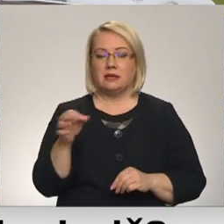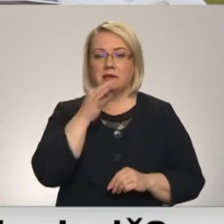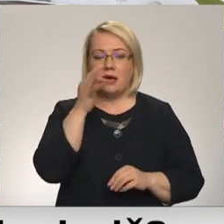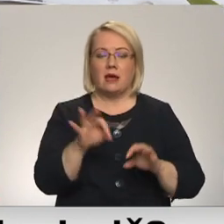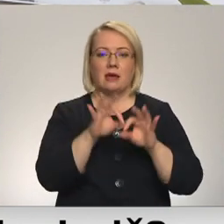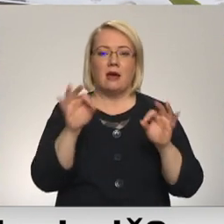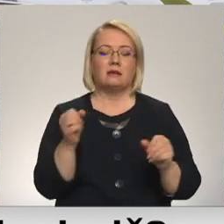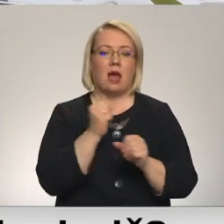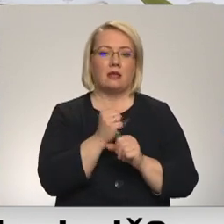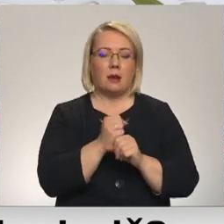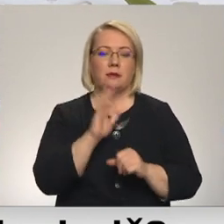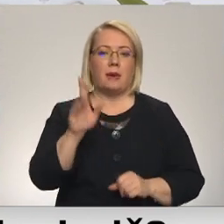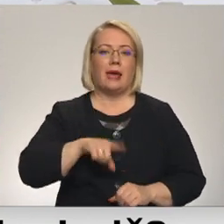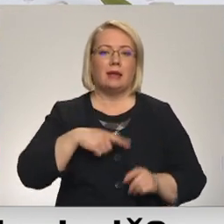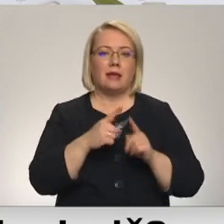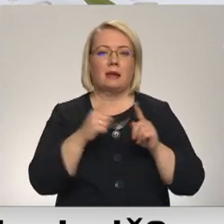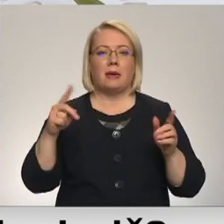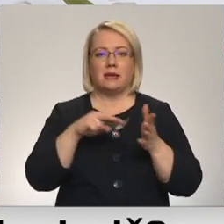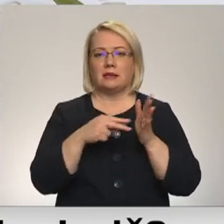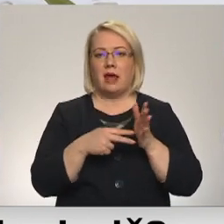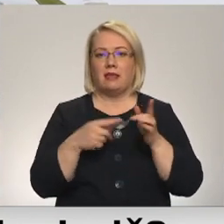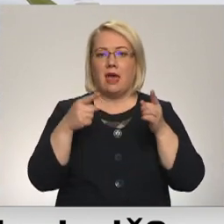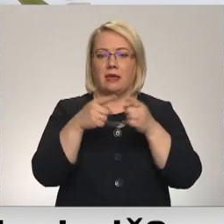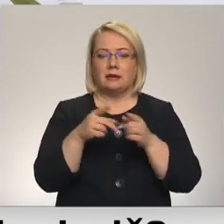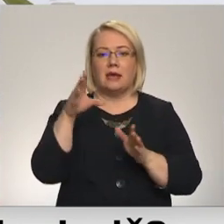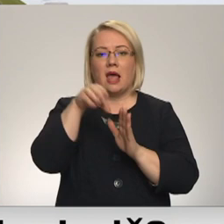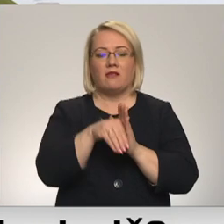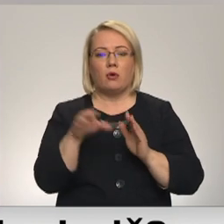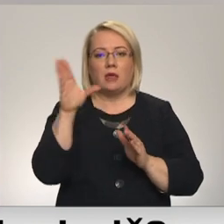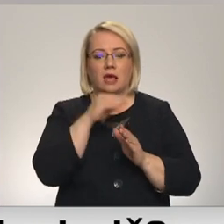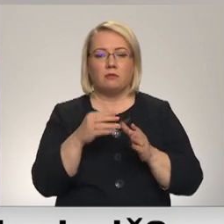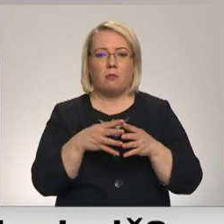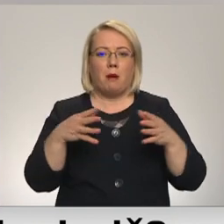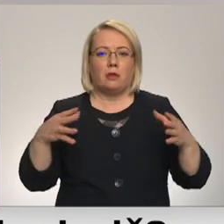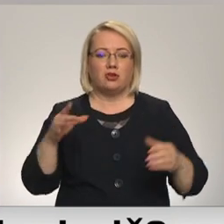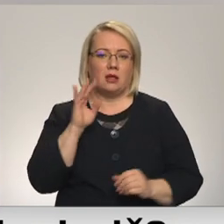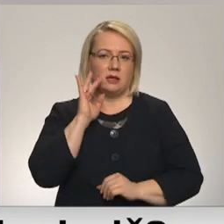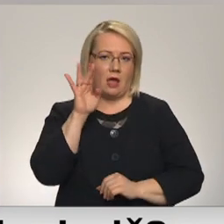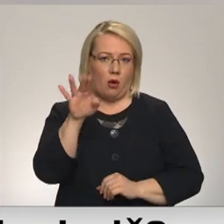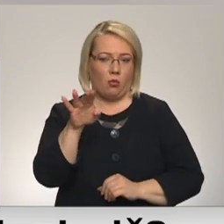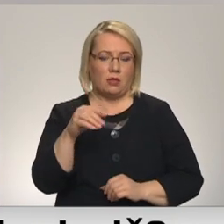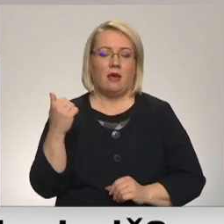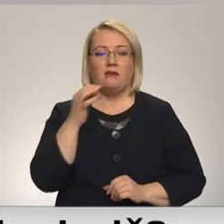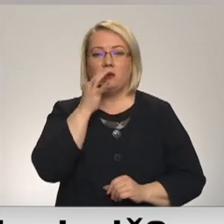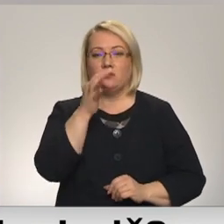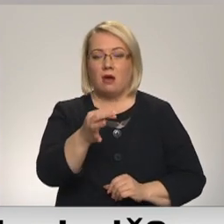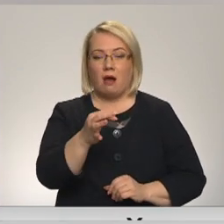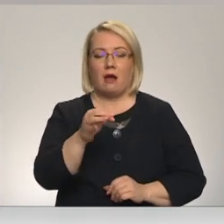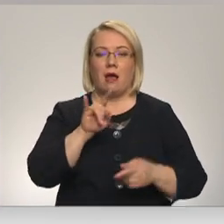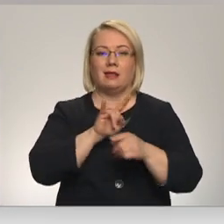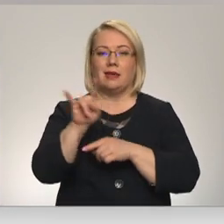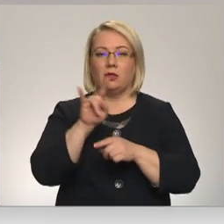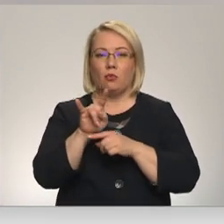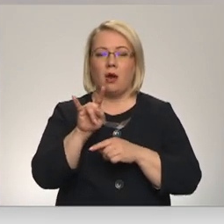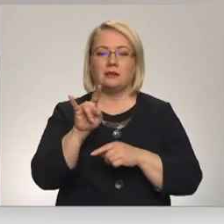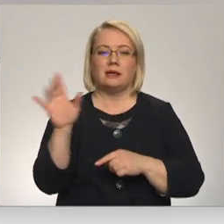lidostas ilgtermiņa stratēģijas, ietverot iespējamo paplašināšanos nākotnē. Kā mēs zinām, tad lidostas visā pasaulē